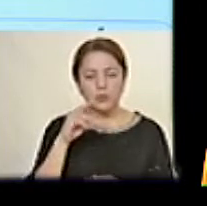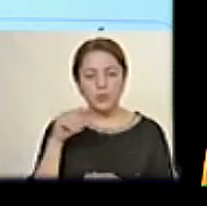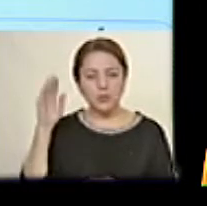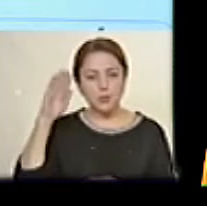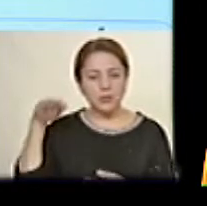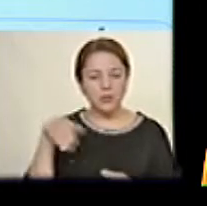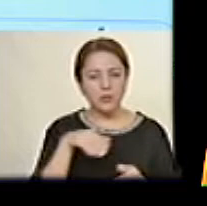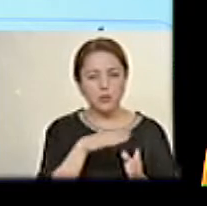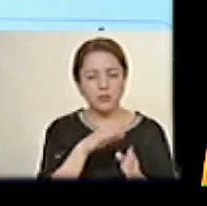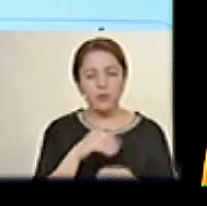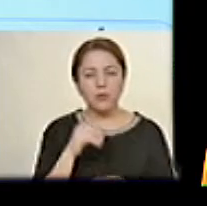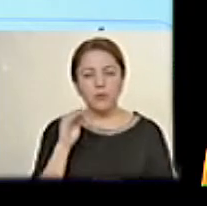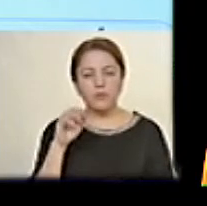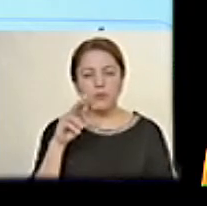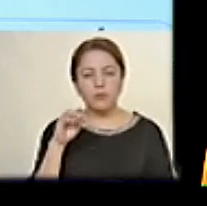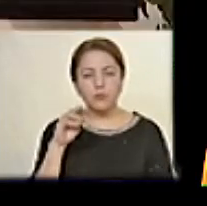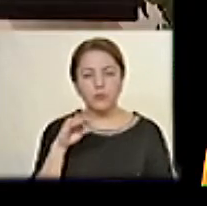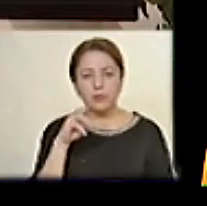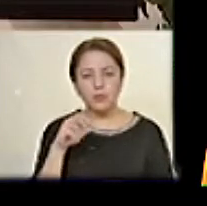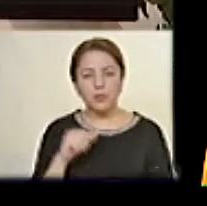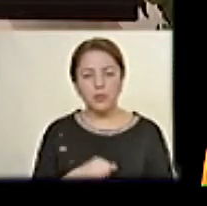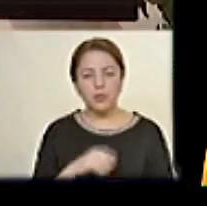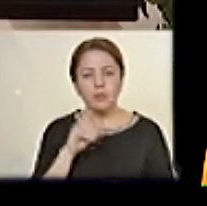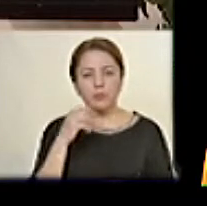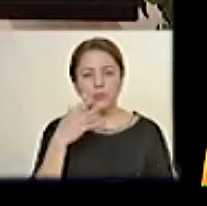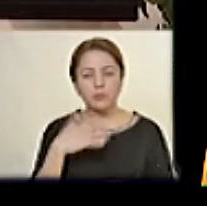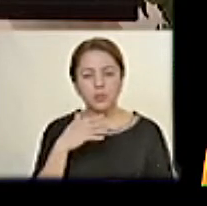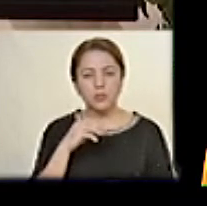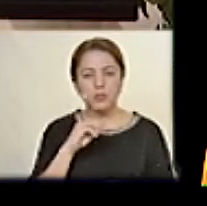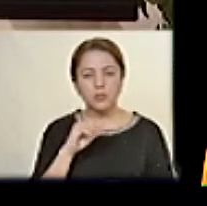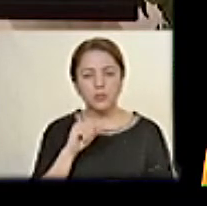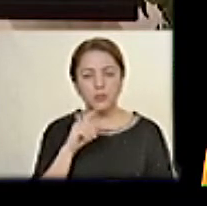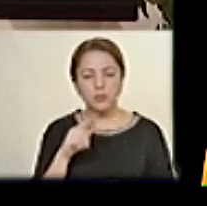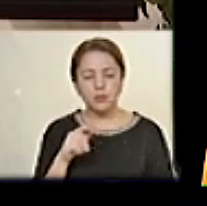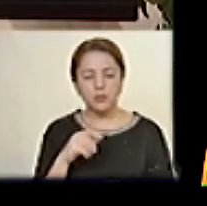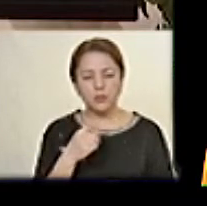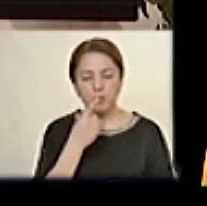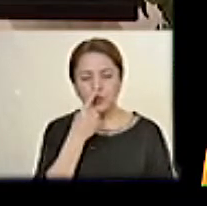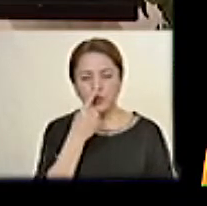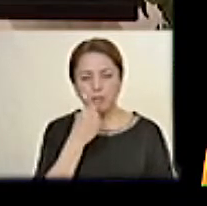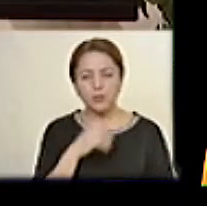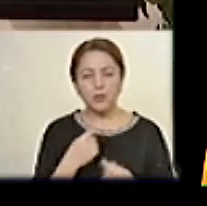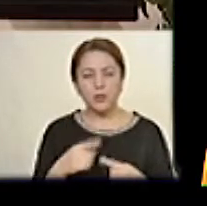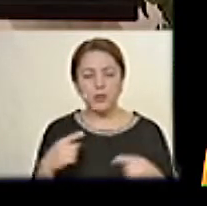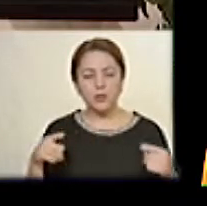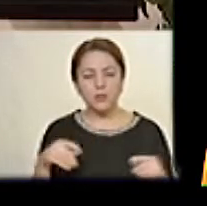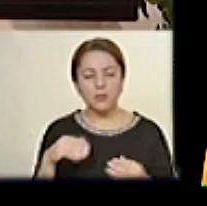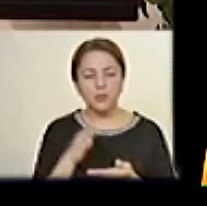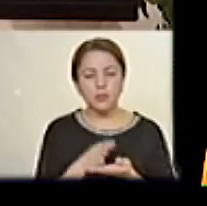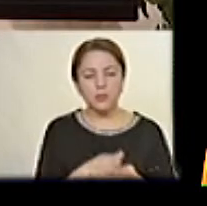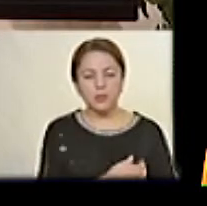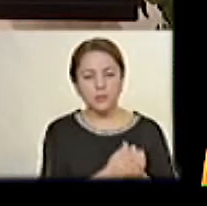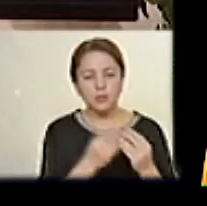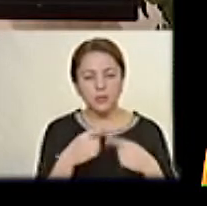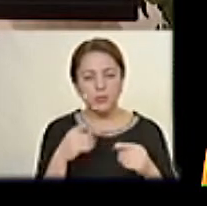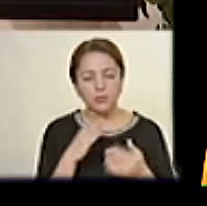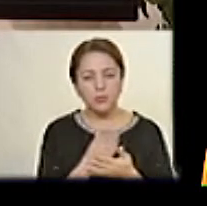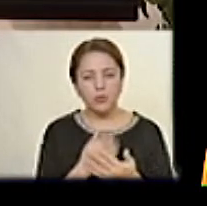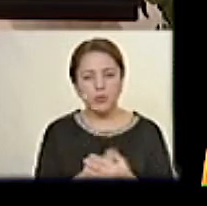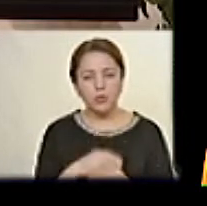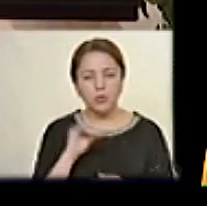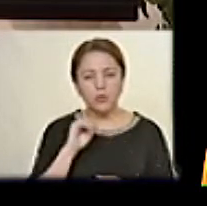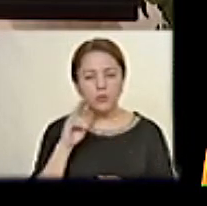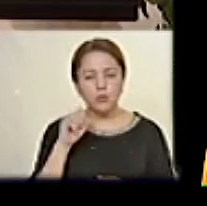ga yaqin, demak, teplohod, barjalar, yordamchi kemalar, demak, boshqa texnik vositalar harakatlanmoqda.